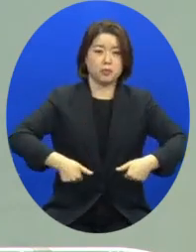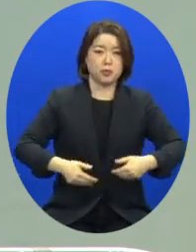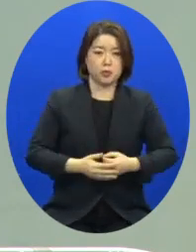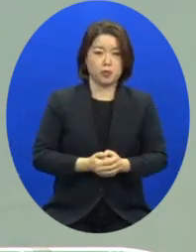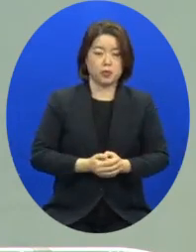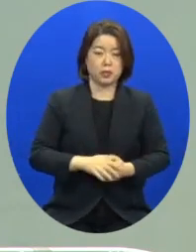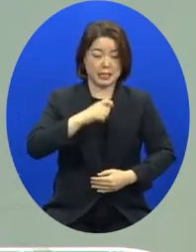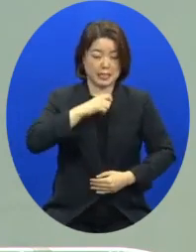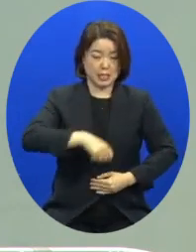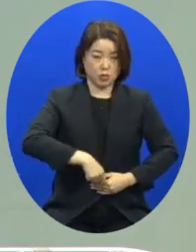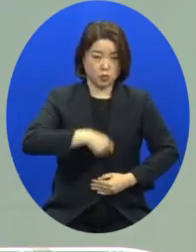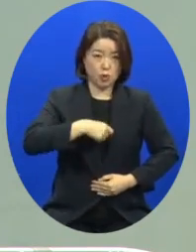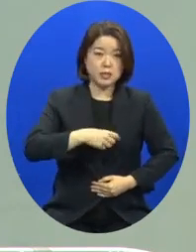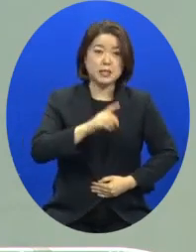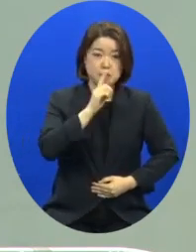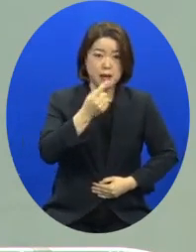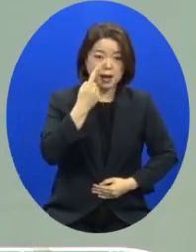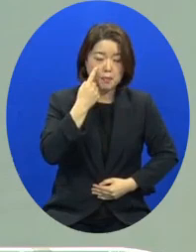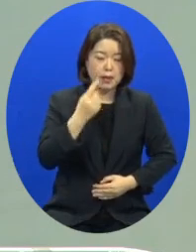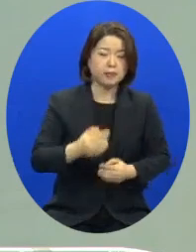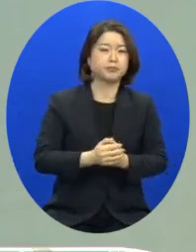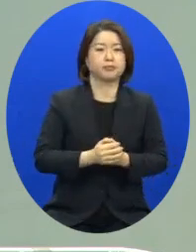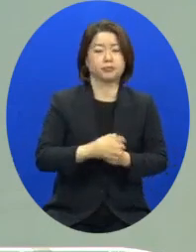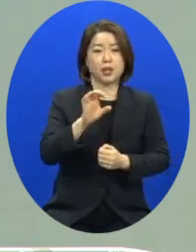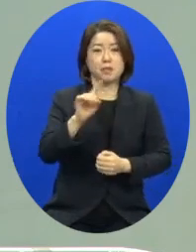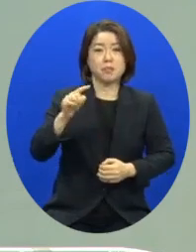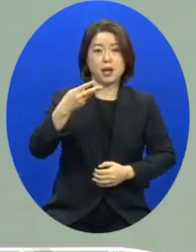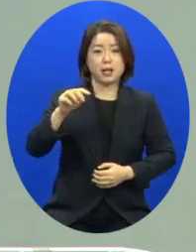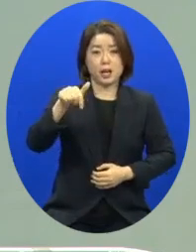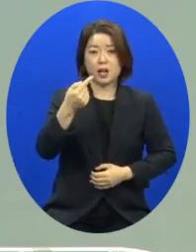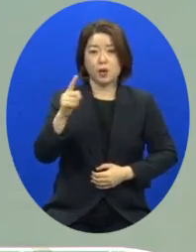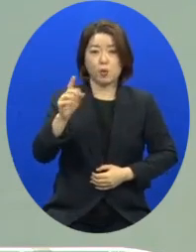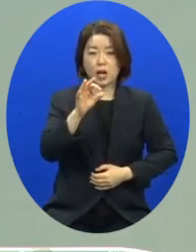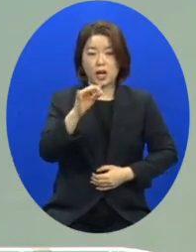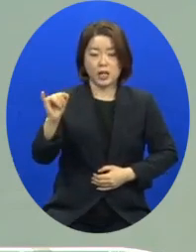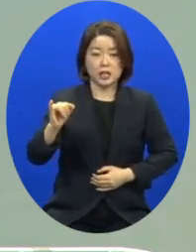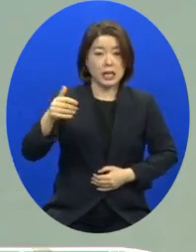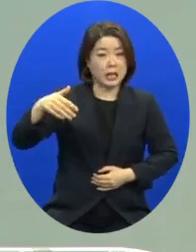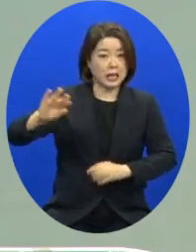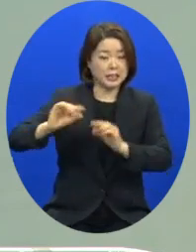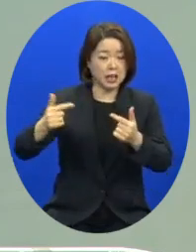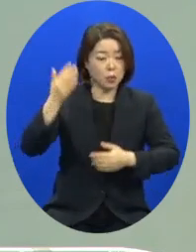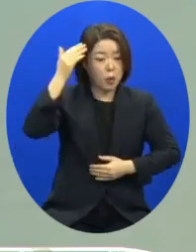이야기해 봅시다. 파라과이에 안 가고 한국에서 살면 고생 안 합니까?